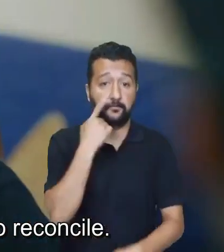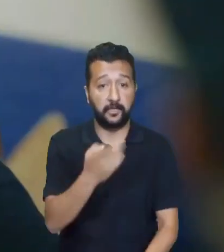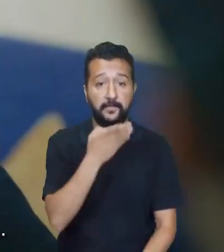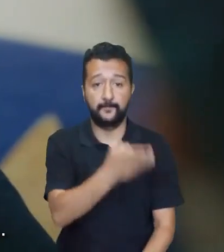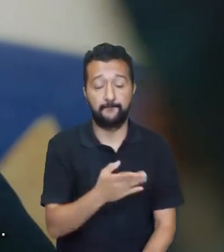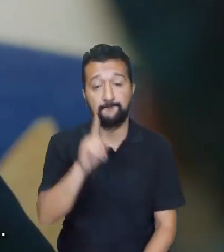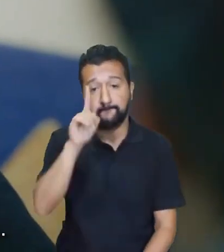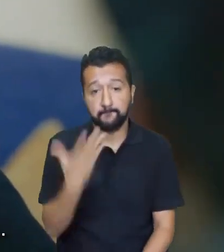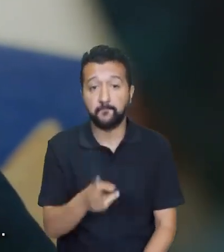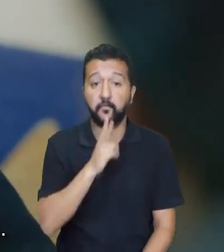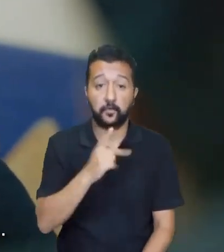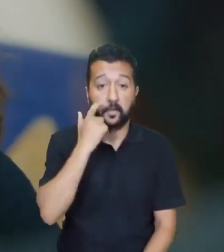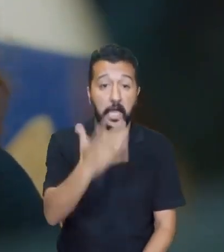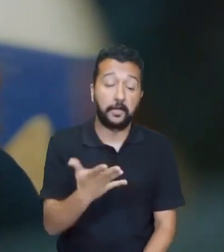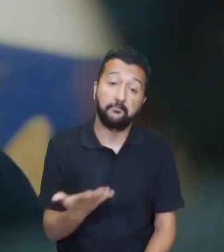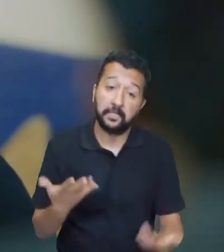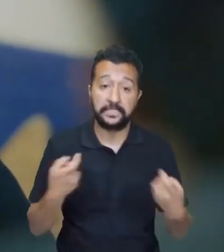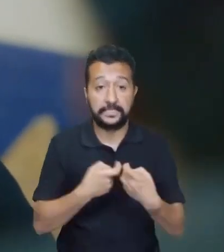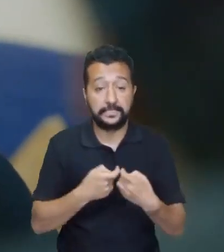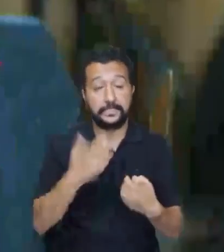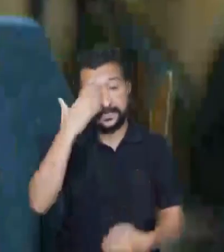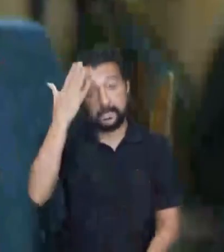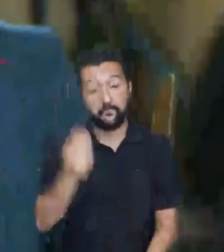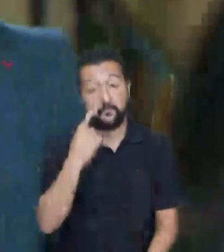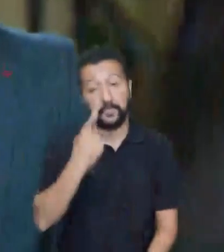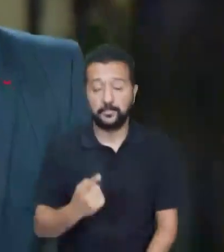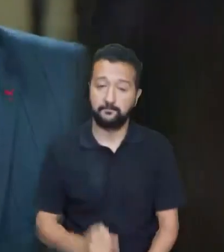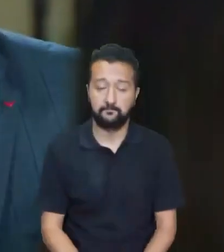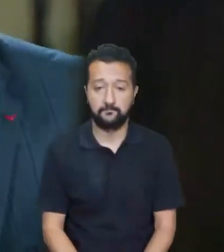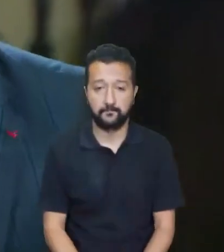baksanıza. Allah sonumuz hayır, kazamız mübarek olsun.